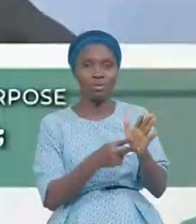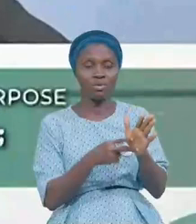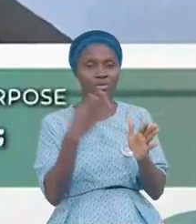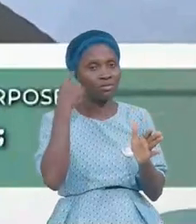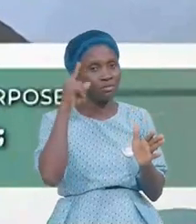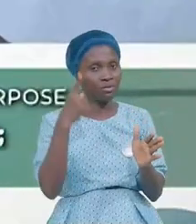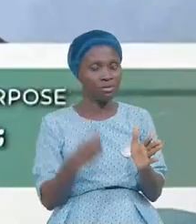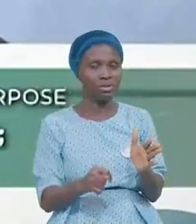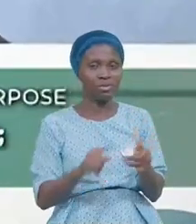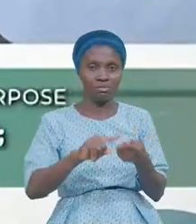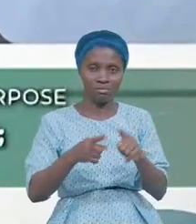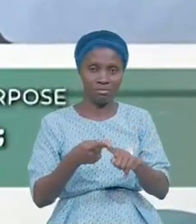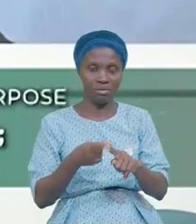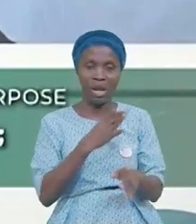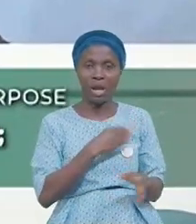partenariat.